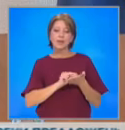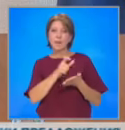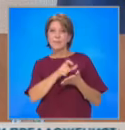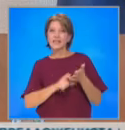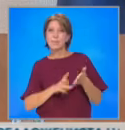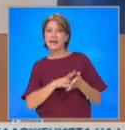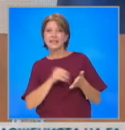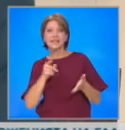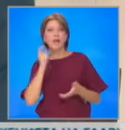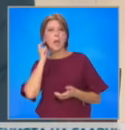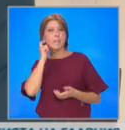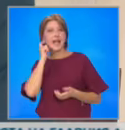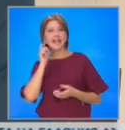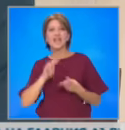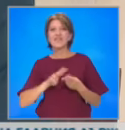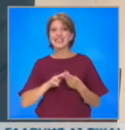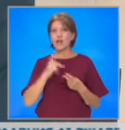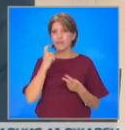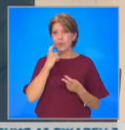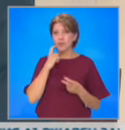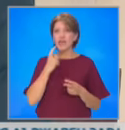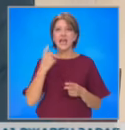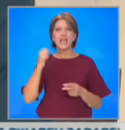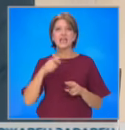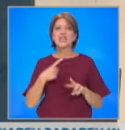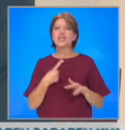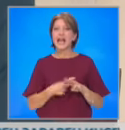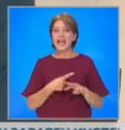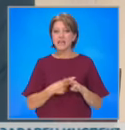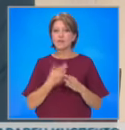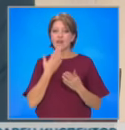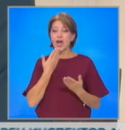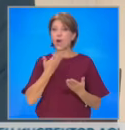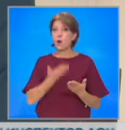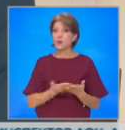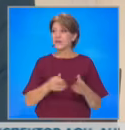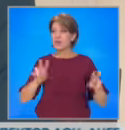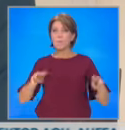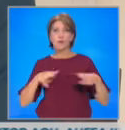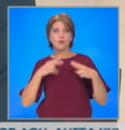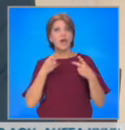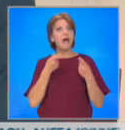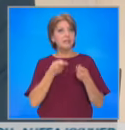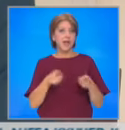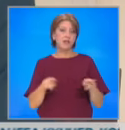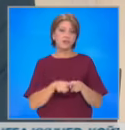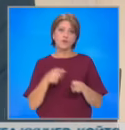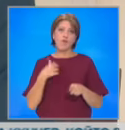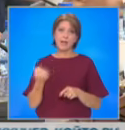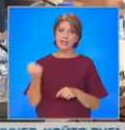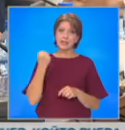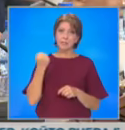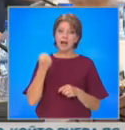бизнесмена Васил Бошков и Илко Желязко, беше обявен публично. За тях също имало прокурорска забрана за изнасяне на информация